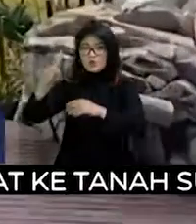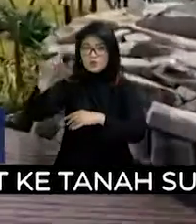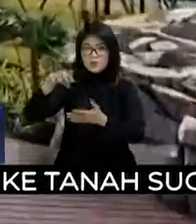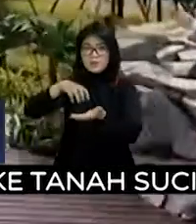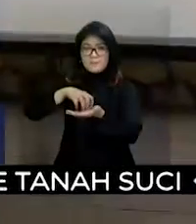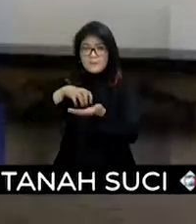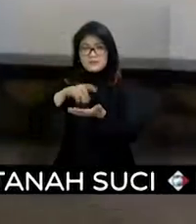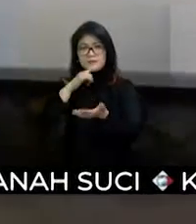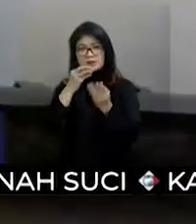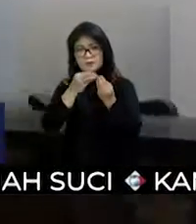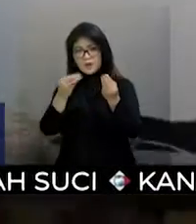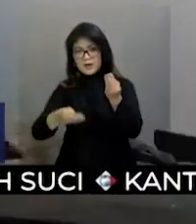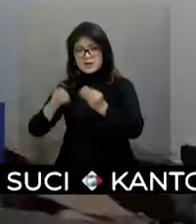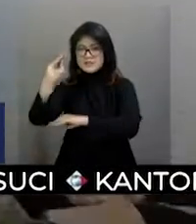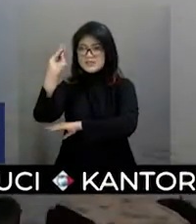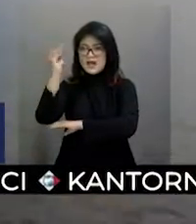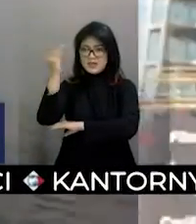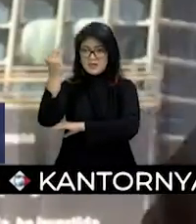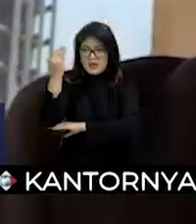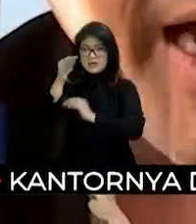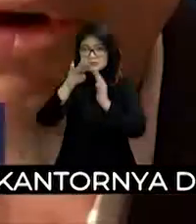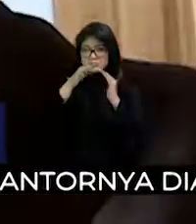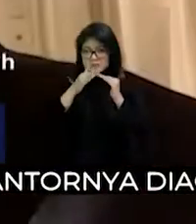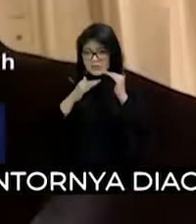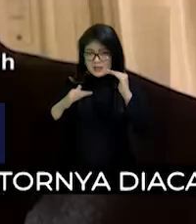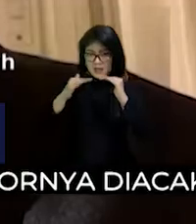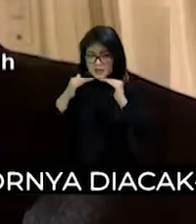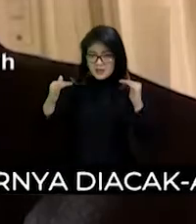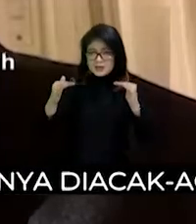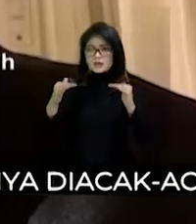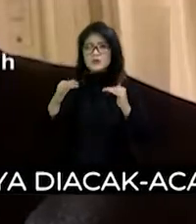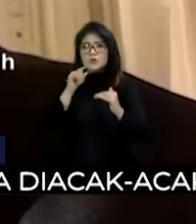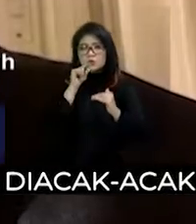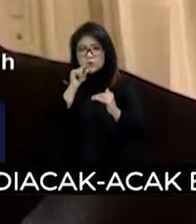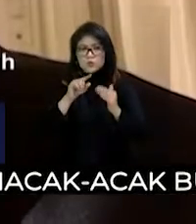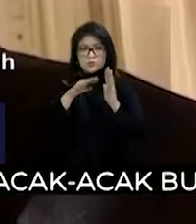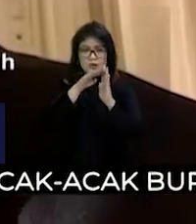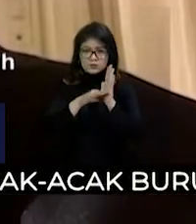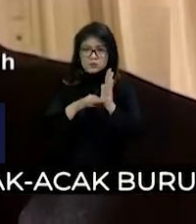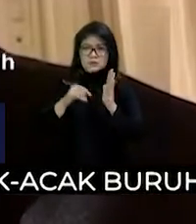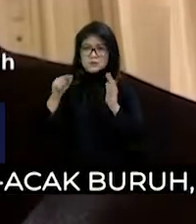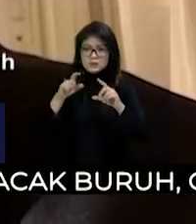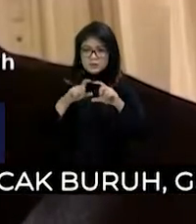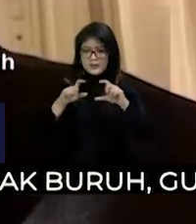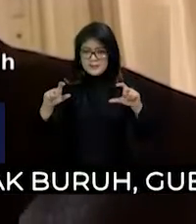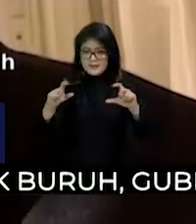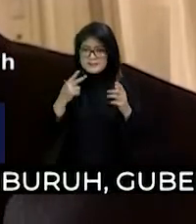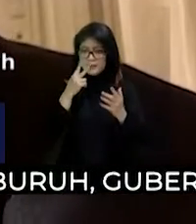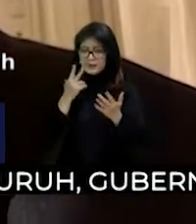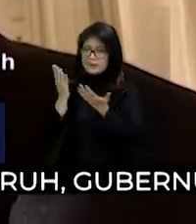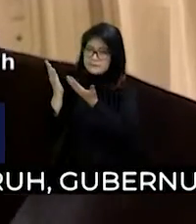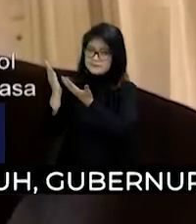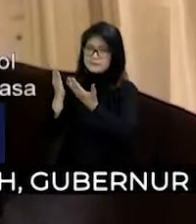sesuai standarisasi assessment Formula E operation. I know motorsport fans from Indonesia and across the world will enjoy an